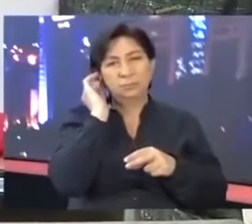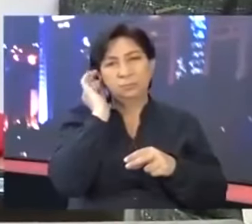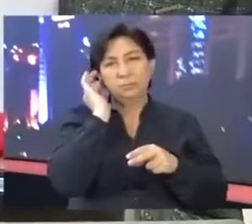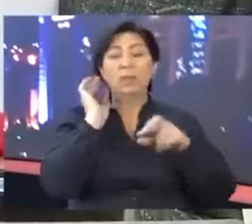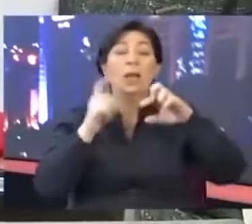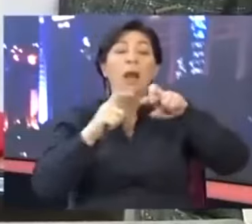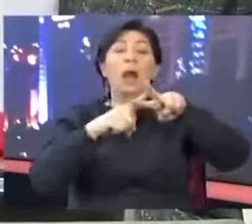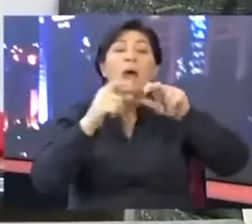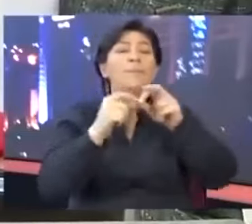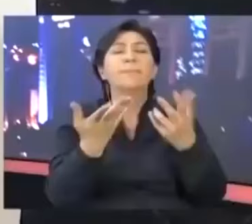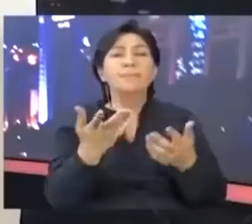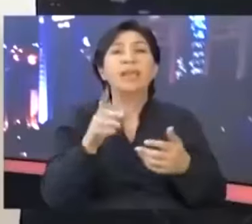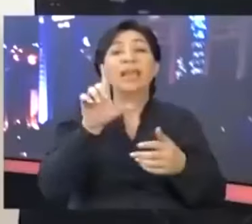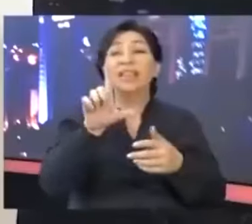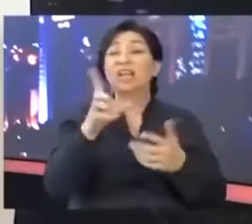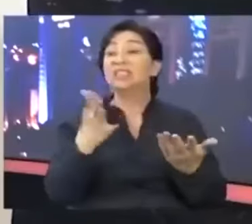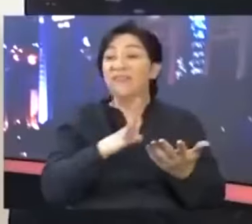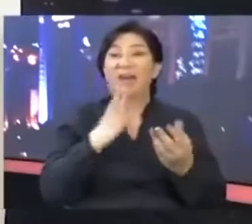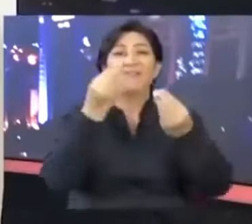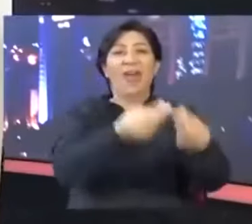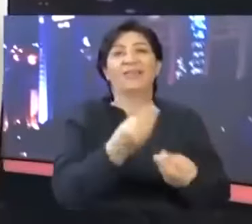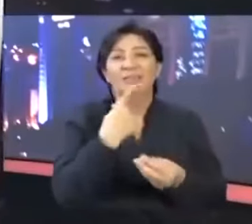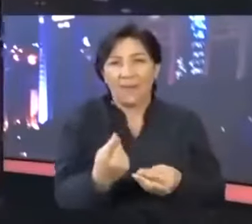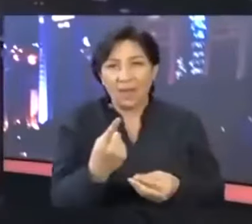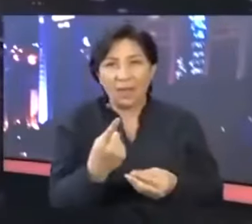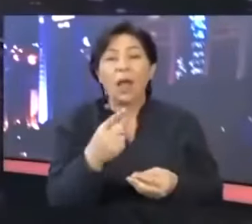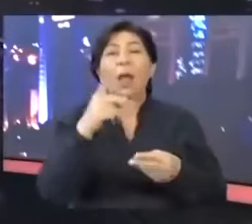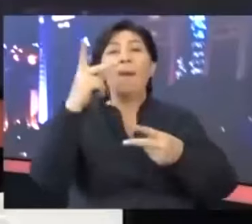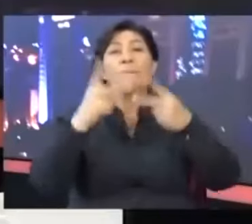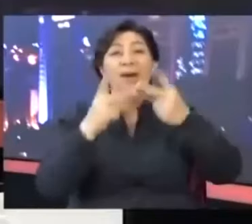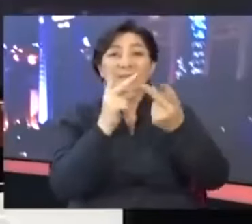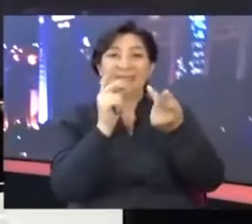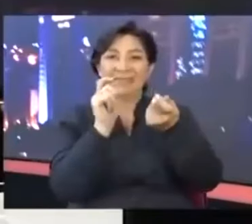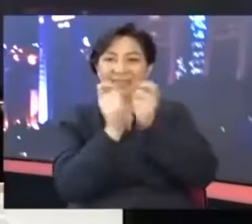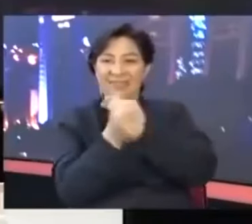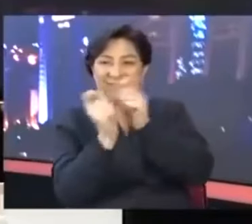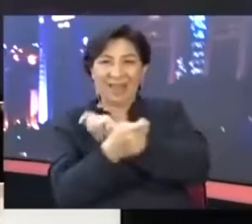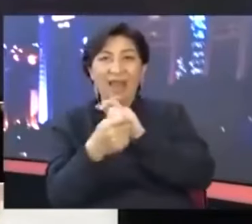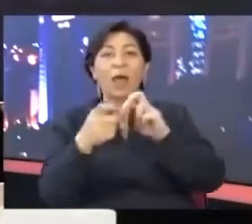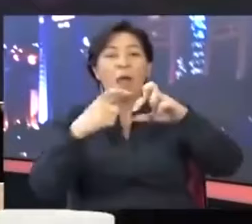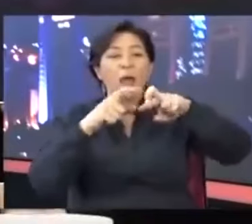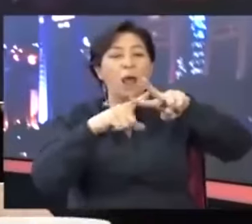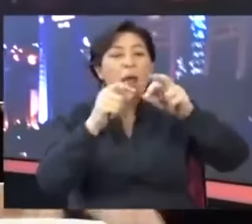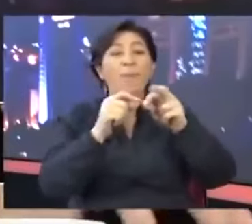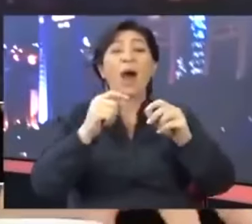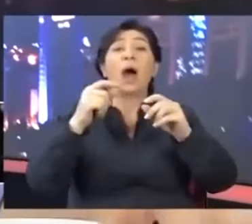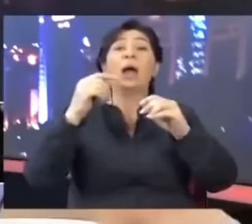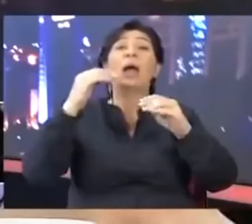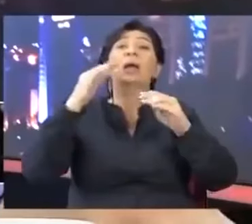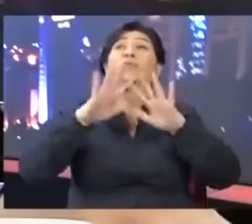gören eğiten ihtiyaçlarını karşılayan demek şimdi bazı çevirmenler Rab kelimesini mesela